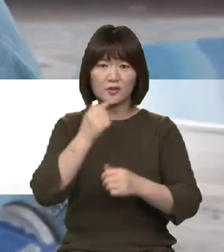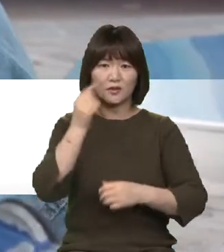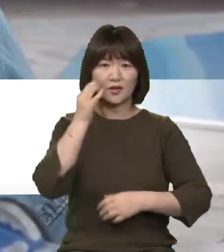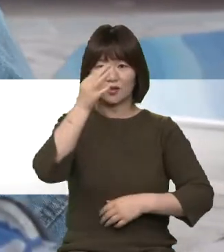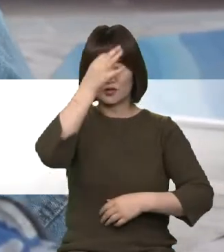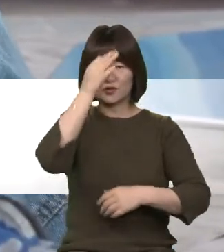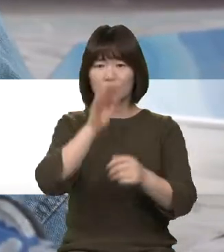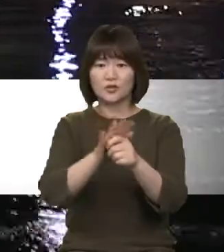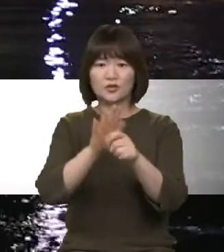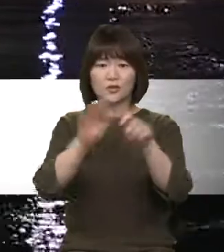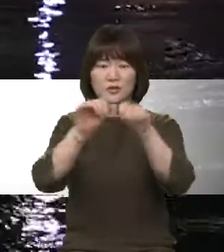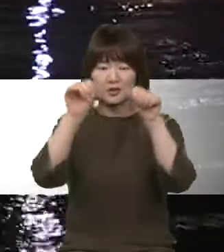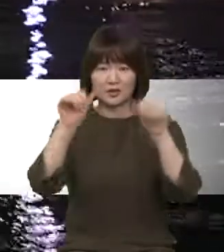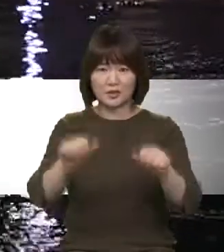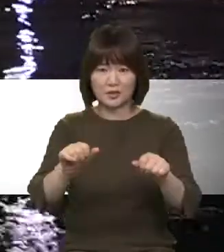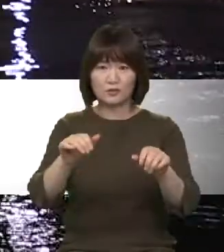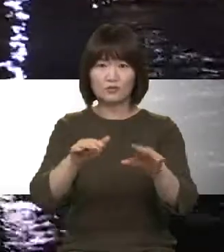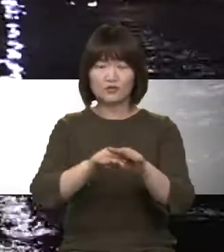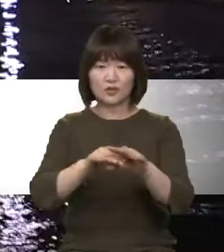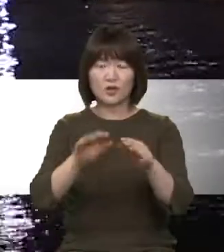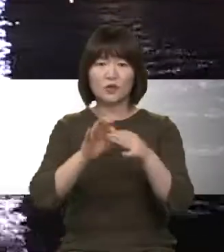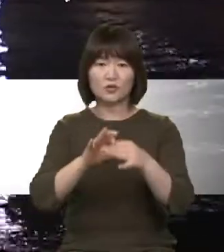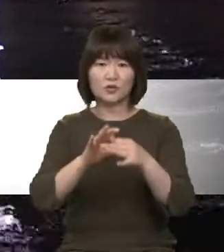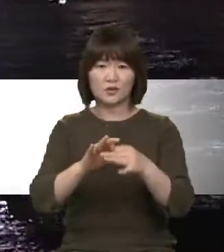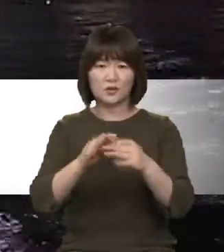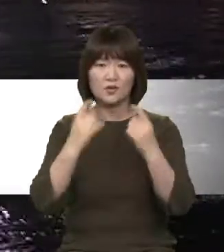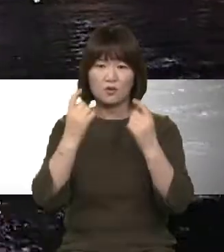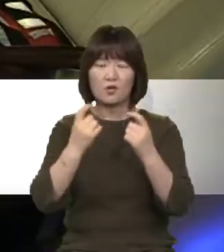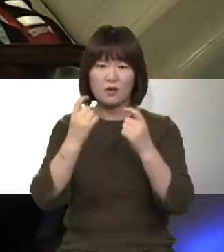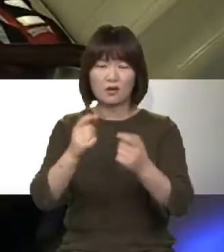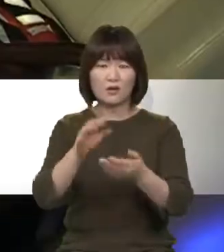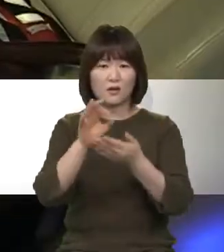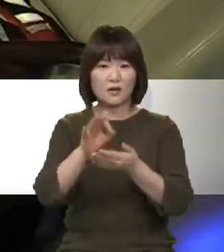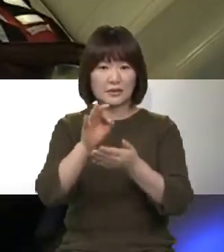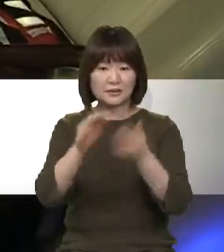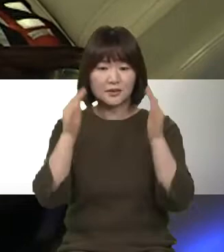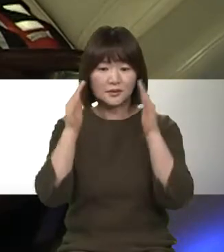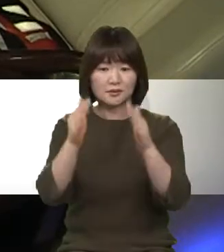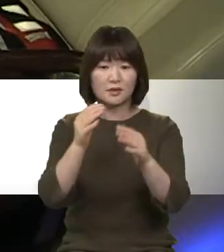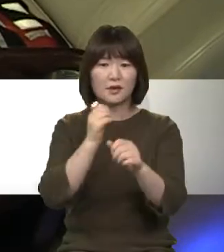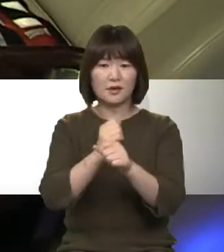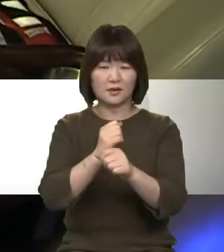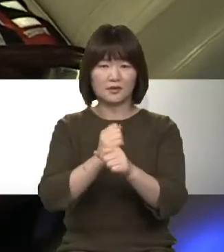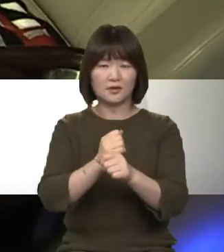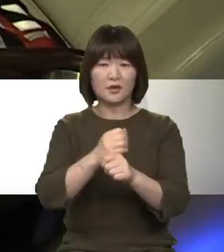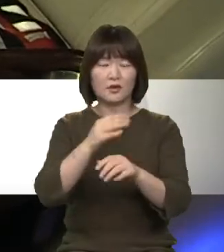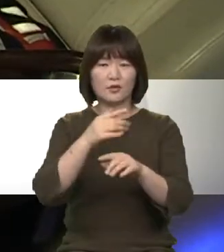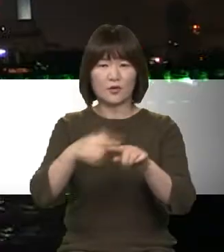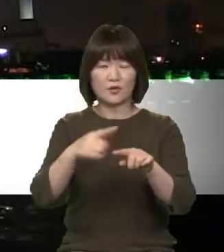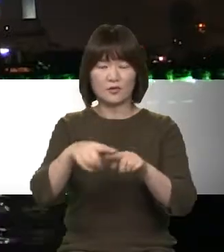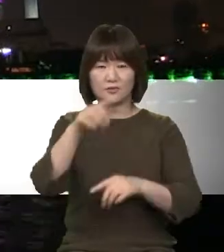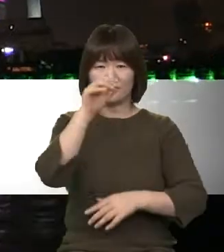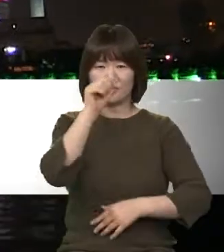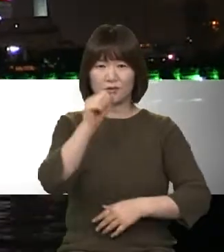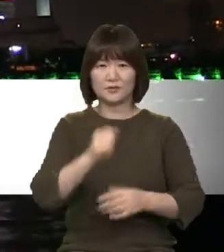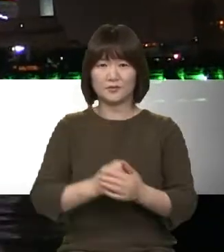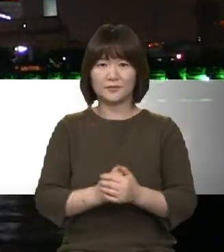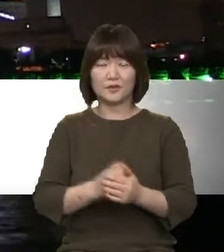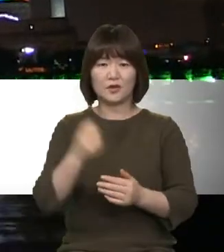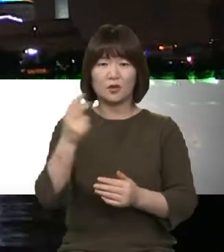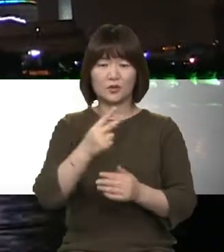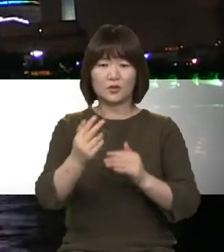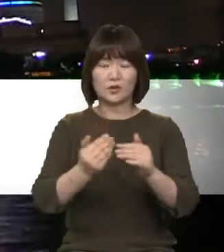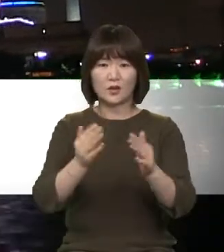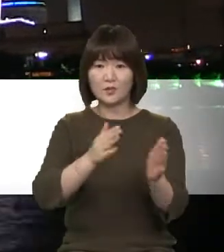0 예술 지원 시스템 등의 문화 자사 나를 통해 관광과 컬쳐 노믹스 부가가치를 지향한 점이 높이 평가 받았습니다